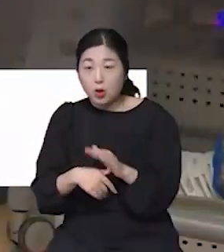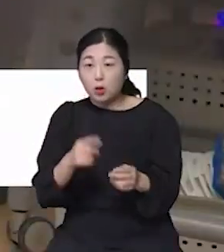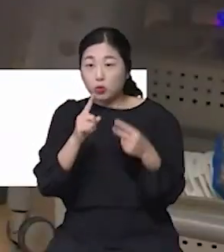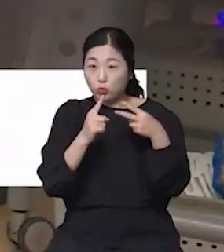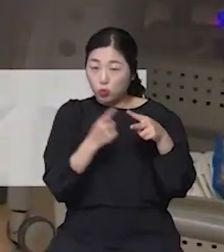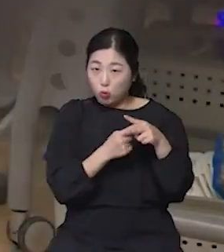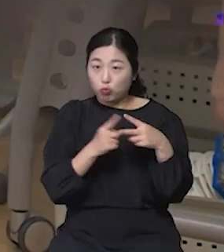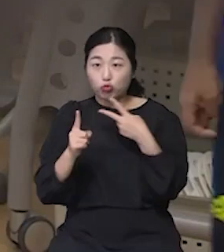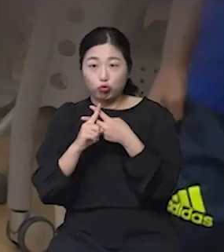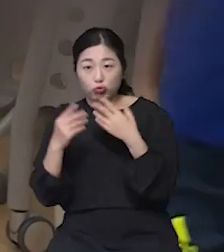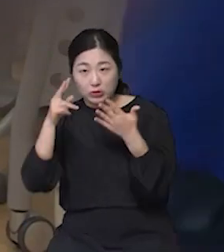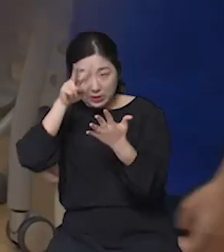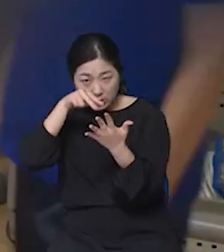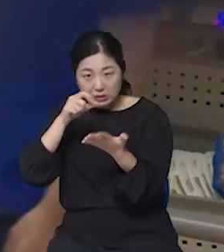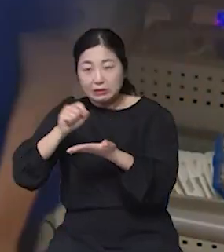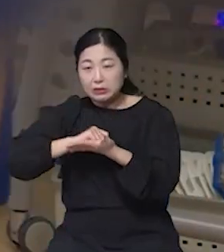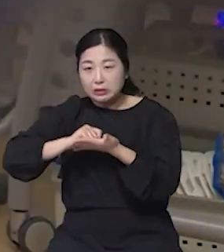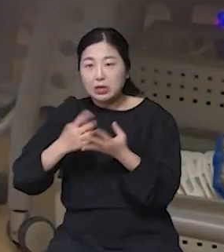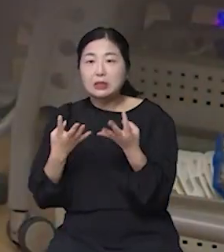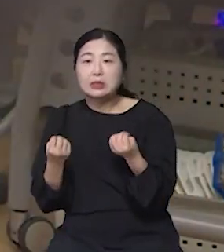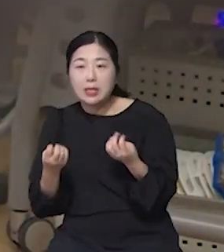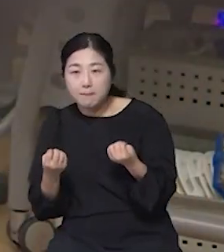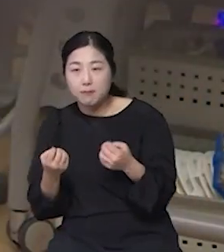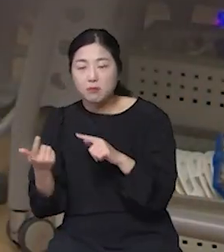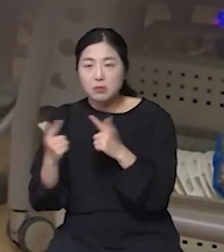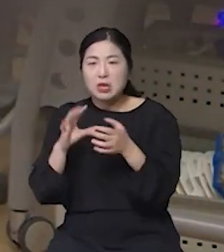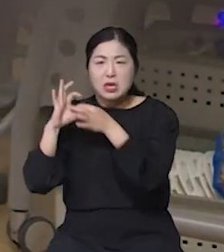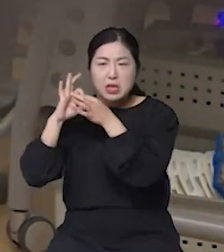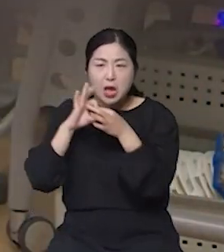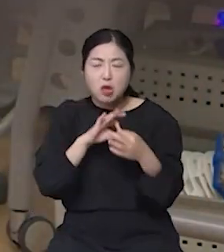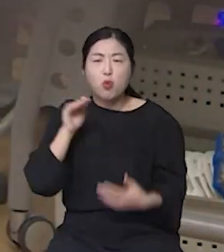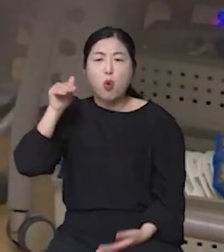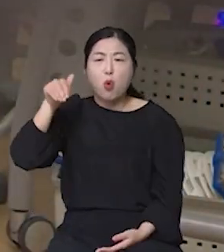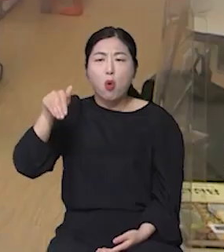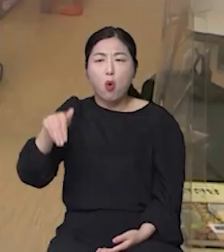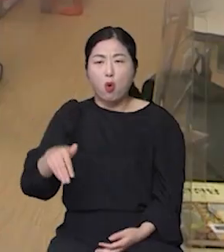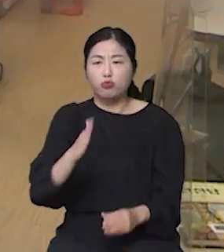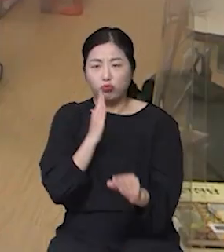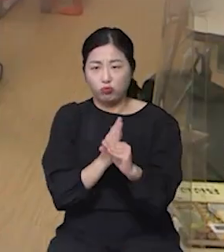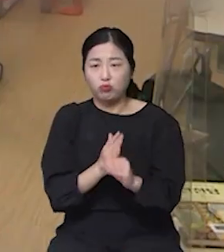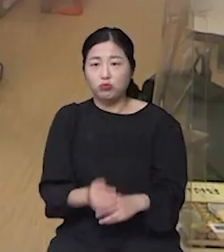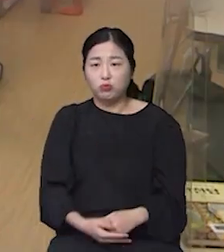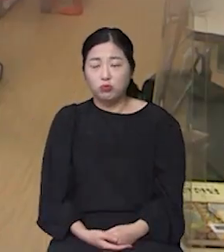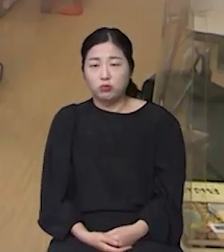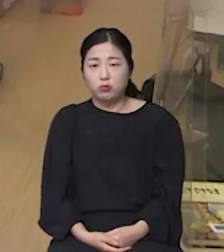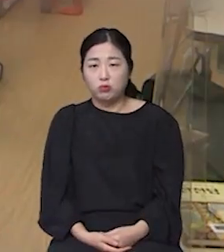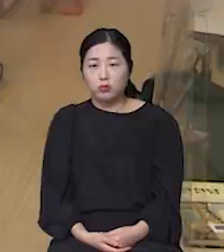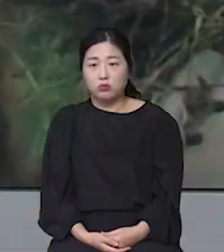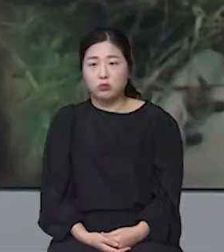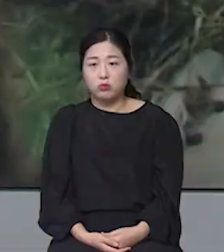중학교 학생의 읽기와 쓰기, 새마기 부진 비율이 해마다 높아지고 있는 걸로 나타났습니다.